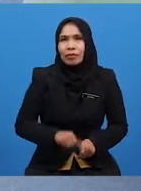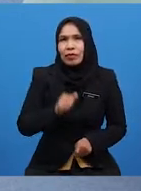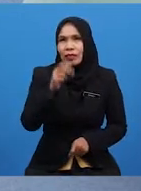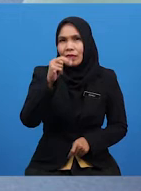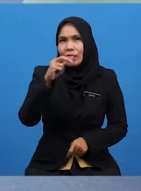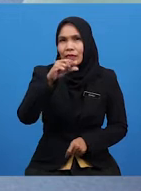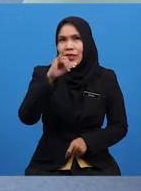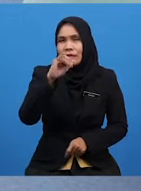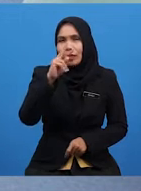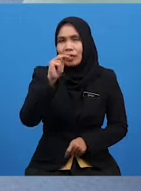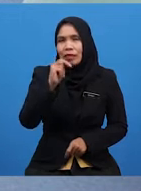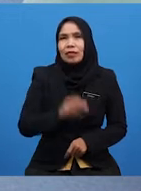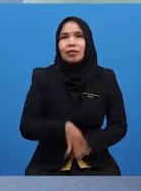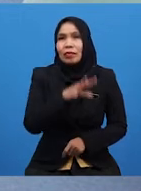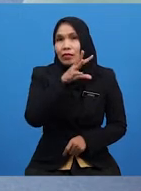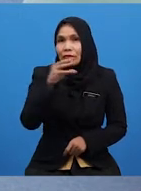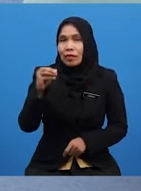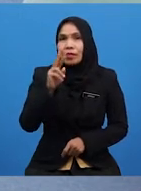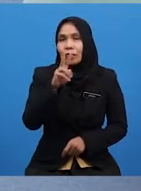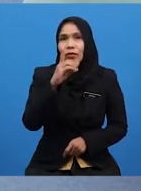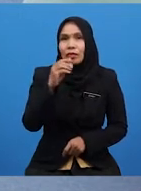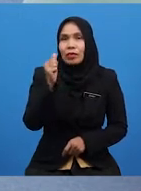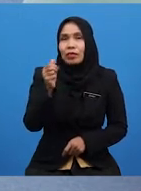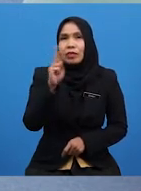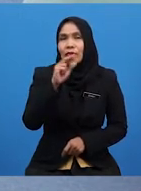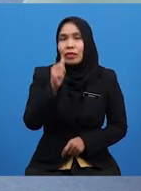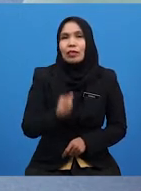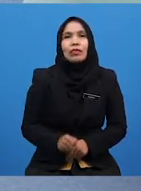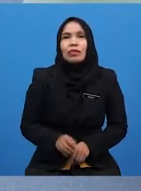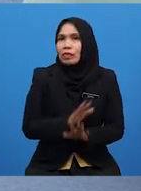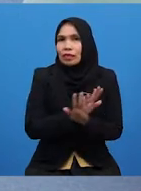di dalam struktur rumah tidak berubah